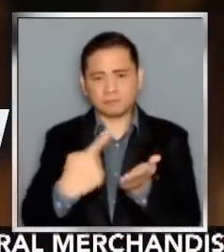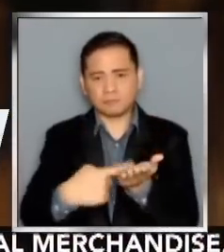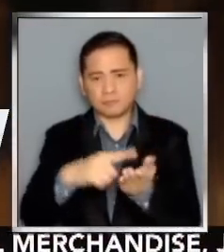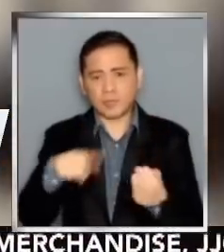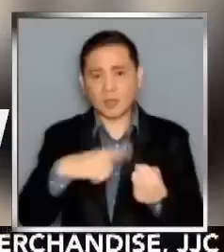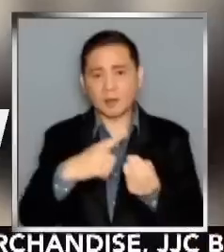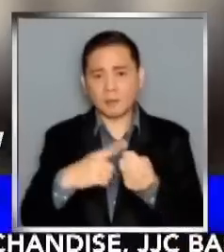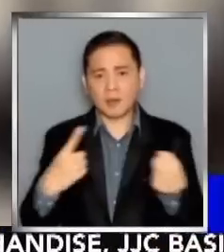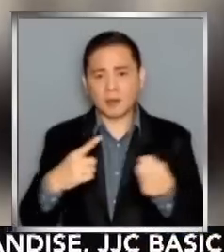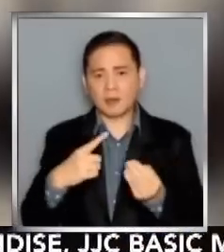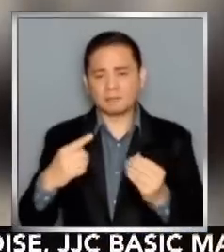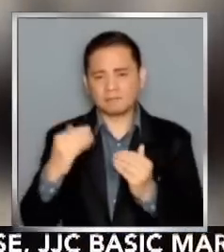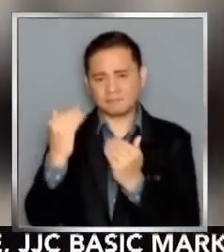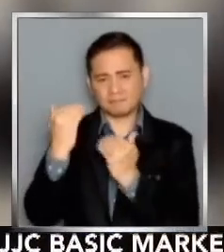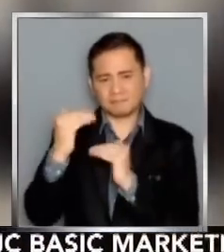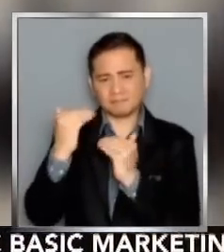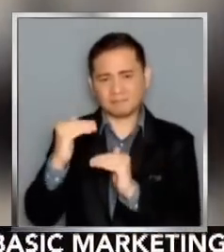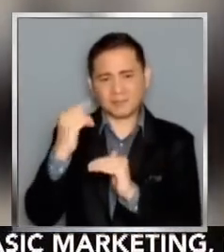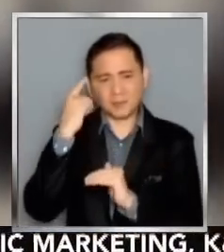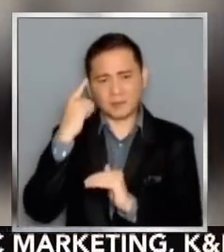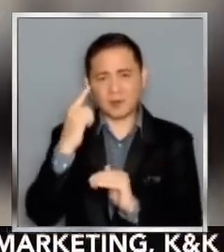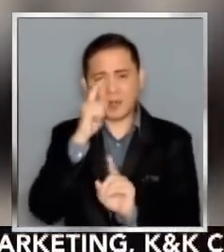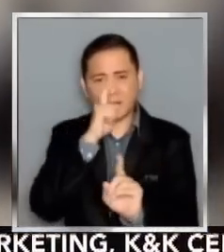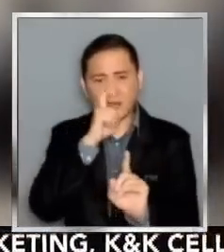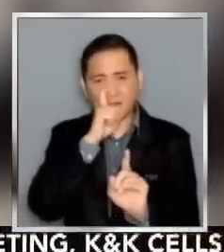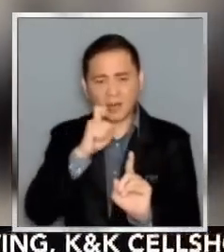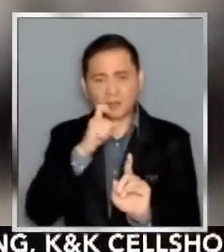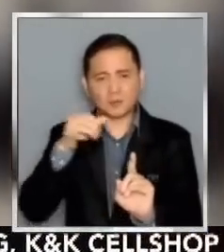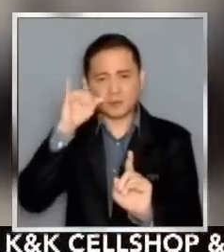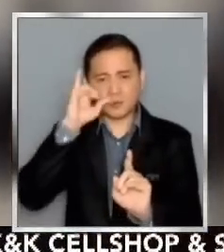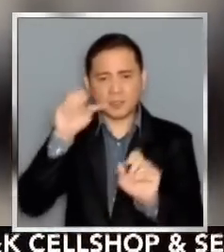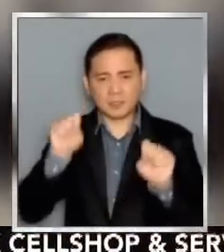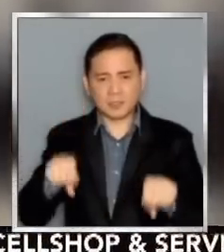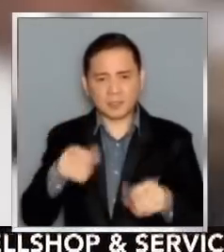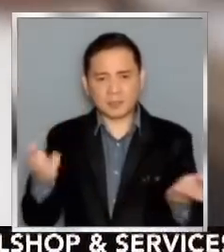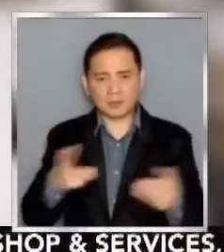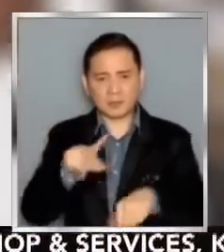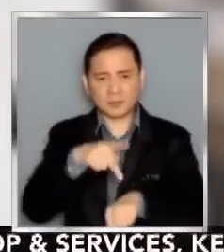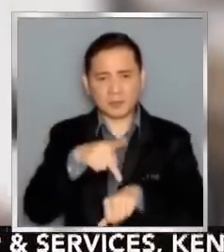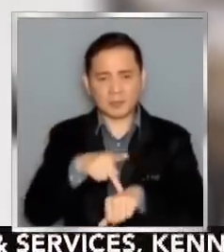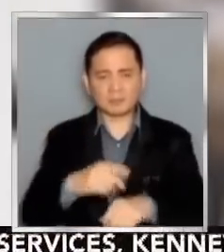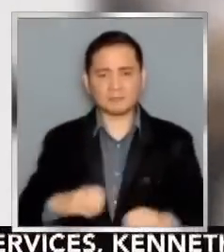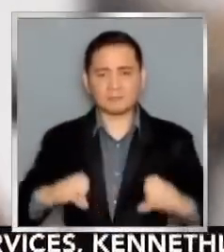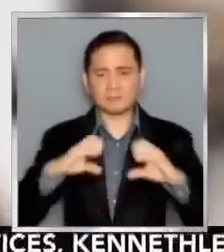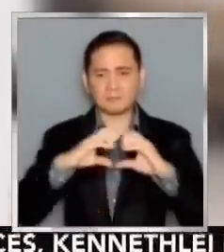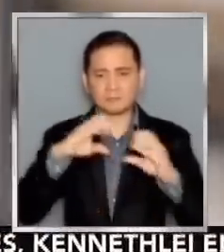age sa bansa. Para sa GMA Integrated News, Mai Bermudez, Nakatutok, 24 Oras.